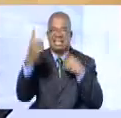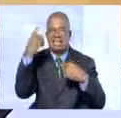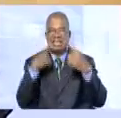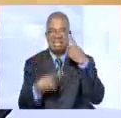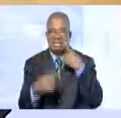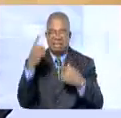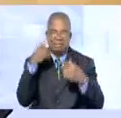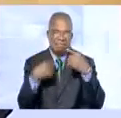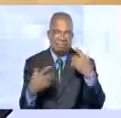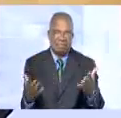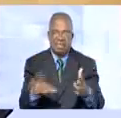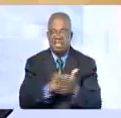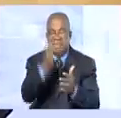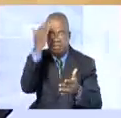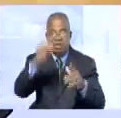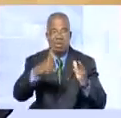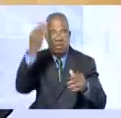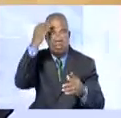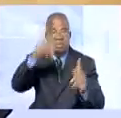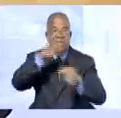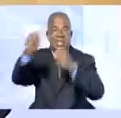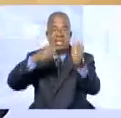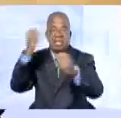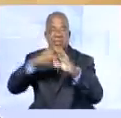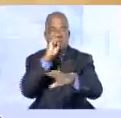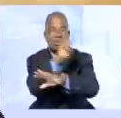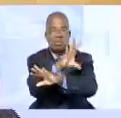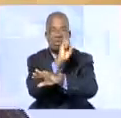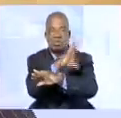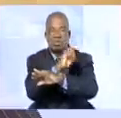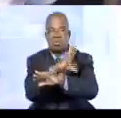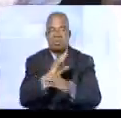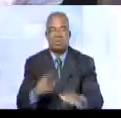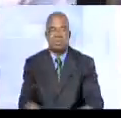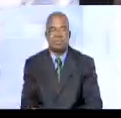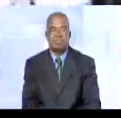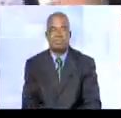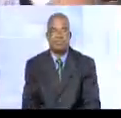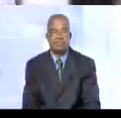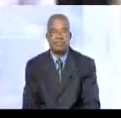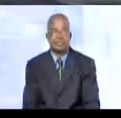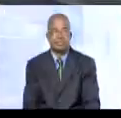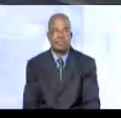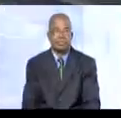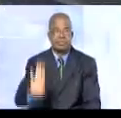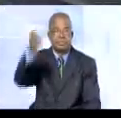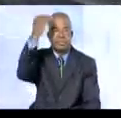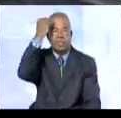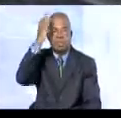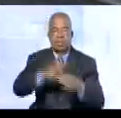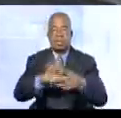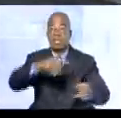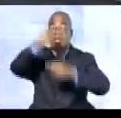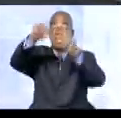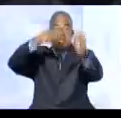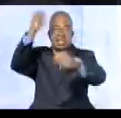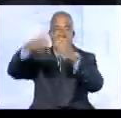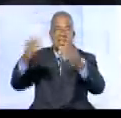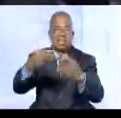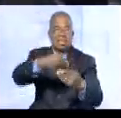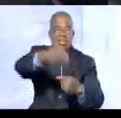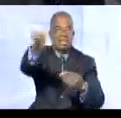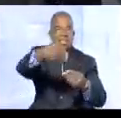le ministre des Transports, Gaoussou Touré. Mamadou Kassi nous en dit plus. Le ministre des Transports sur la chaussée pour distribuer des